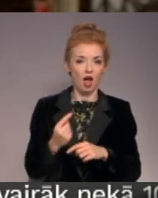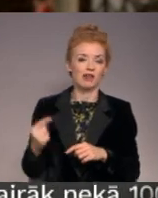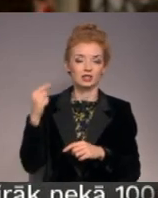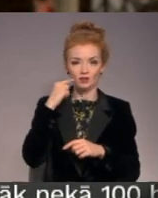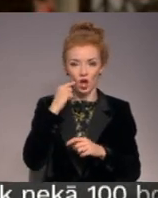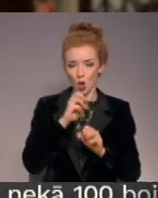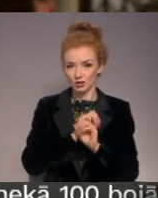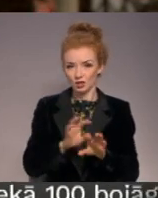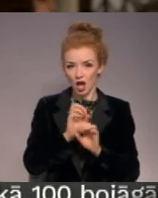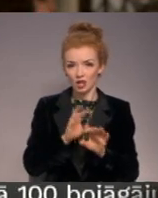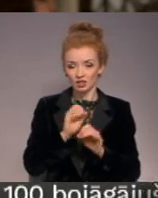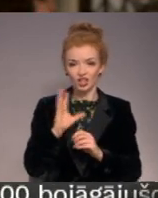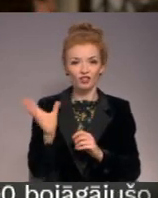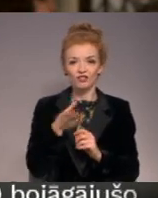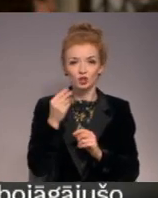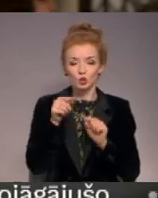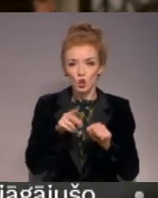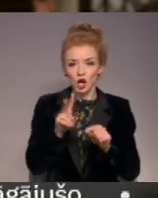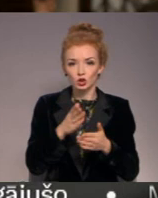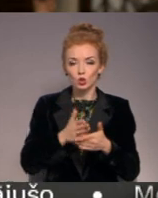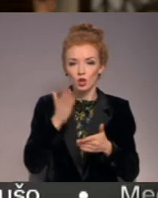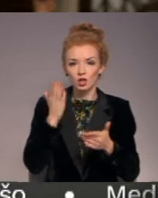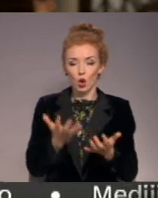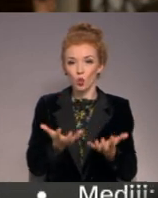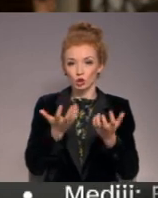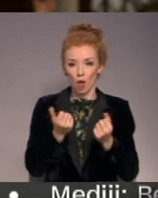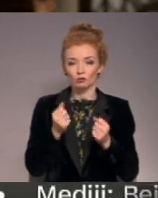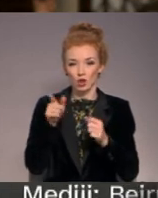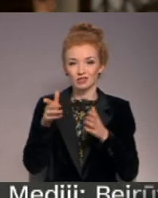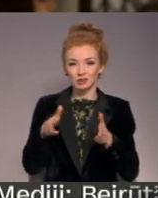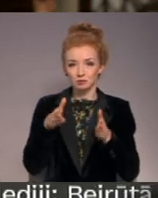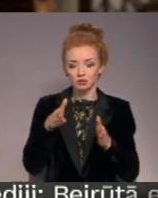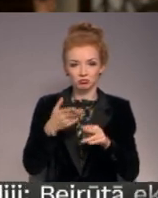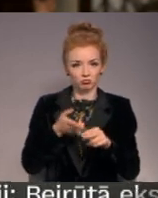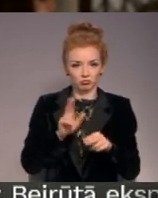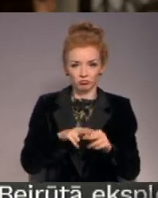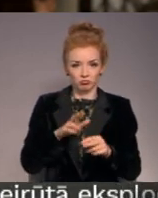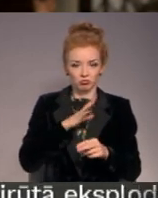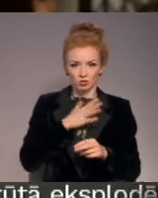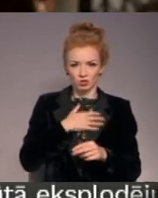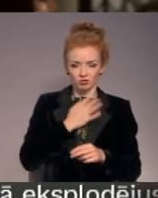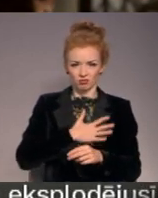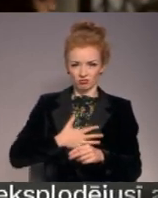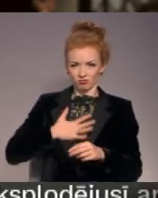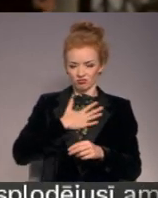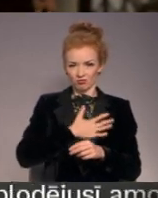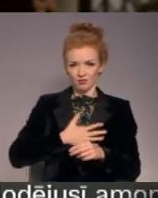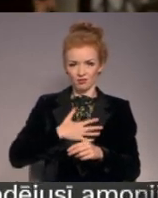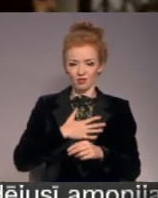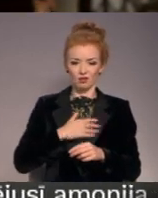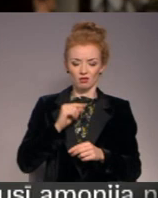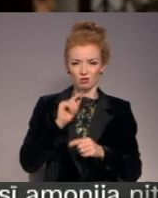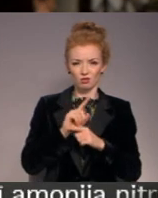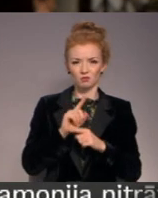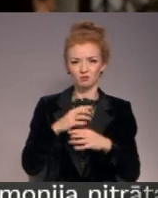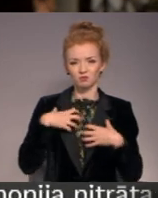sāpēm stāstīja visu to, kas noticis uzņemšanā un visu pārējo, tad bija tāda nu, šķērma sajūta, tāds kaut kāds tāds rūgtums.